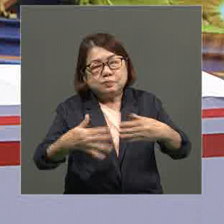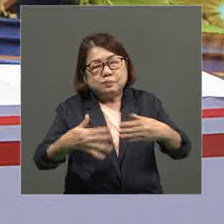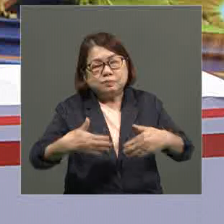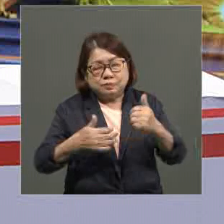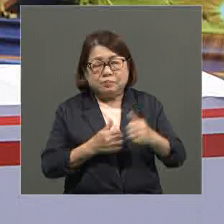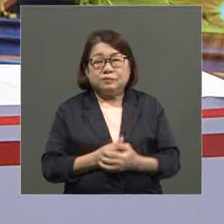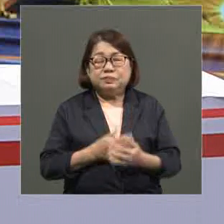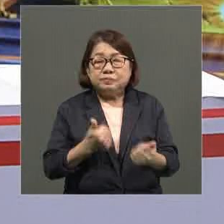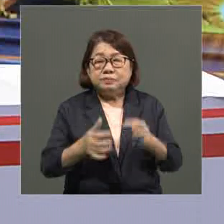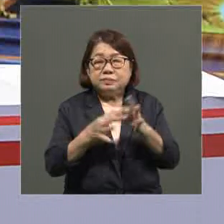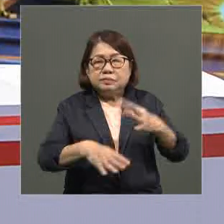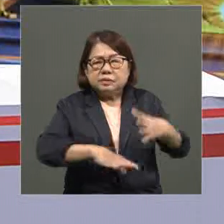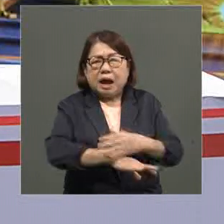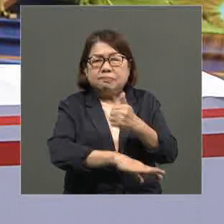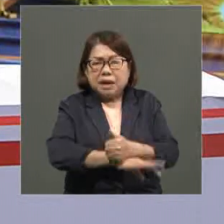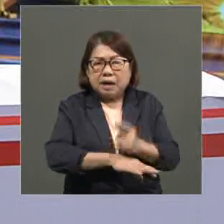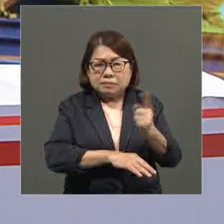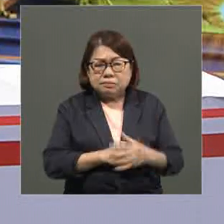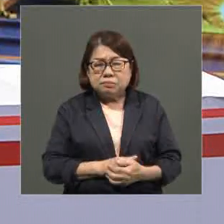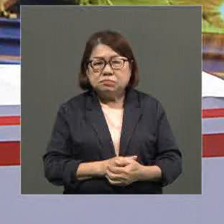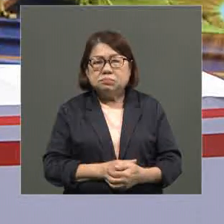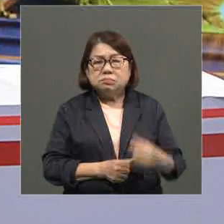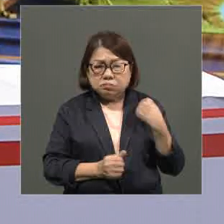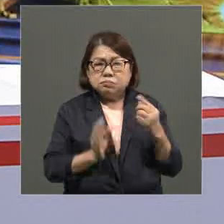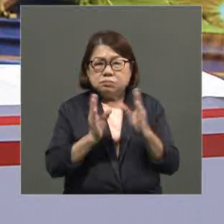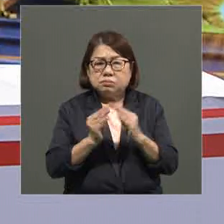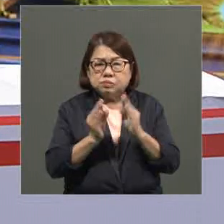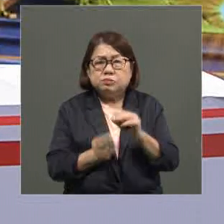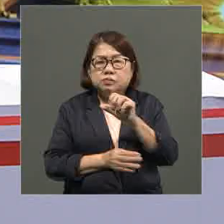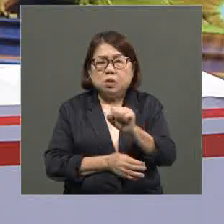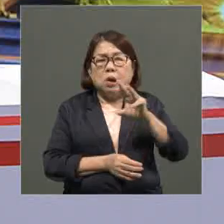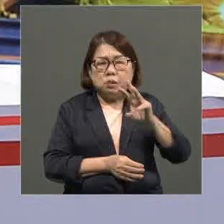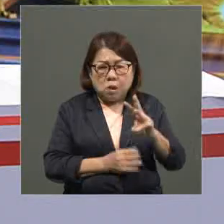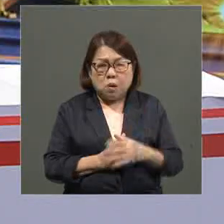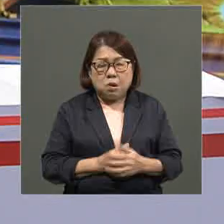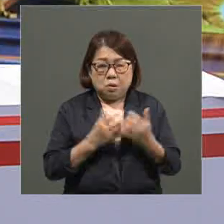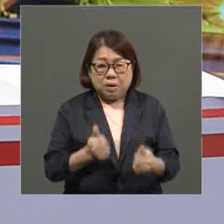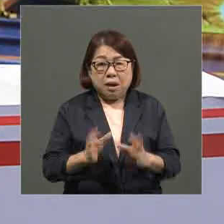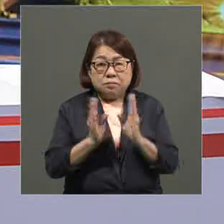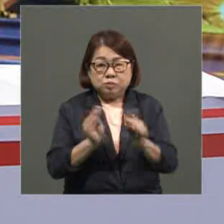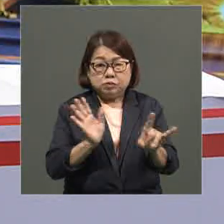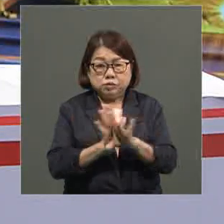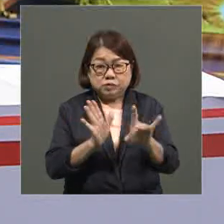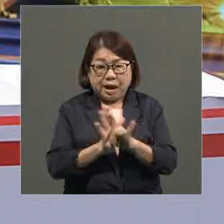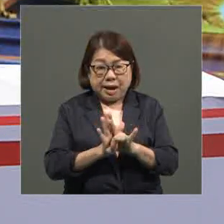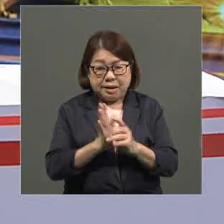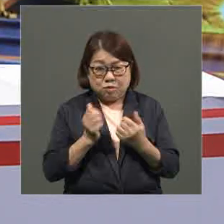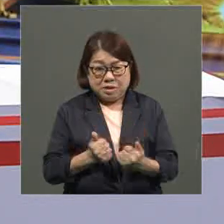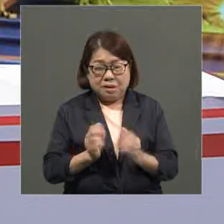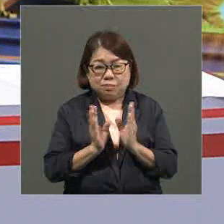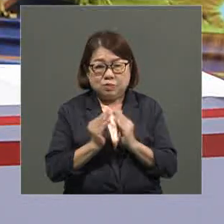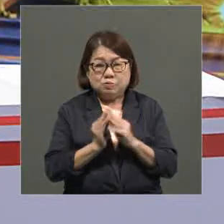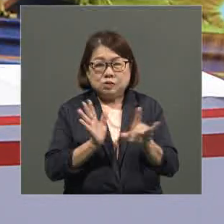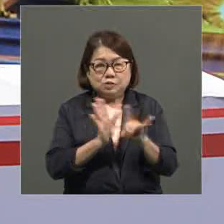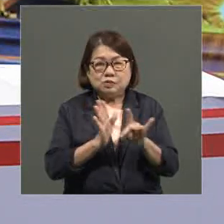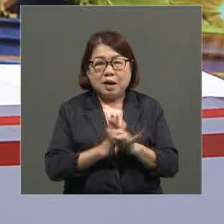อ่ะมาดูในเรื่องของการเมืองกันต่อคุณผู้ชมการประชุมของสวหรือว่าวุฒิสภานี่วันนี้ครั้งสุดท้ายของสมัยประชุมนี้แล้วนะฮะ